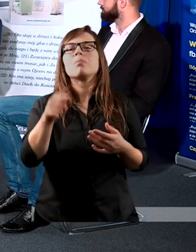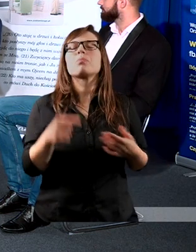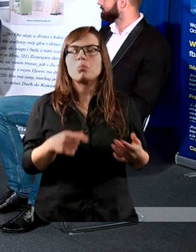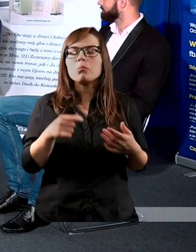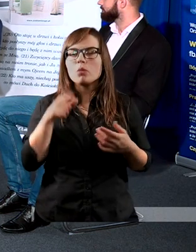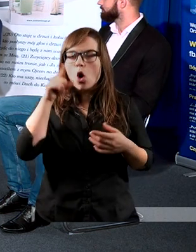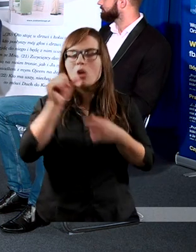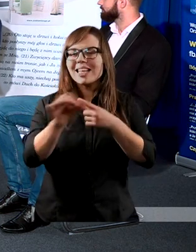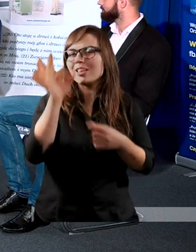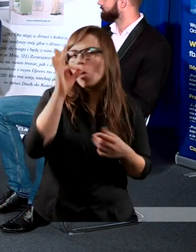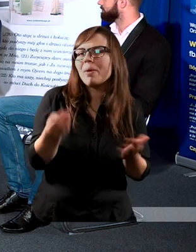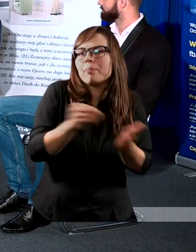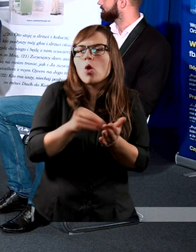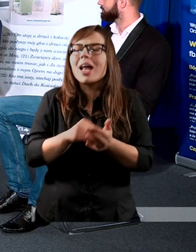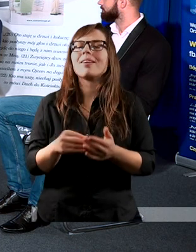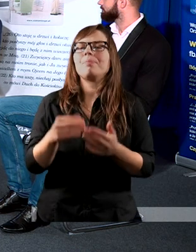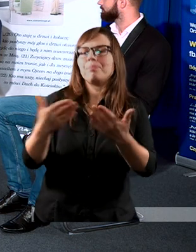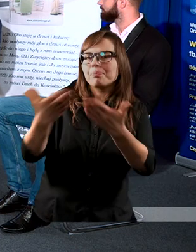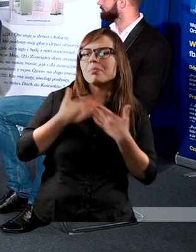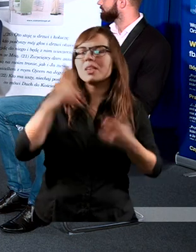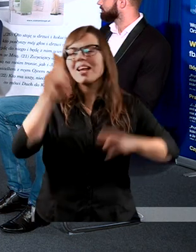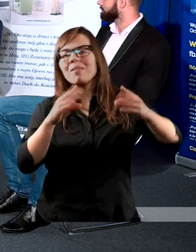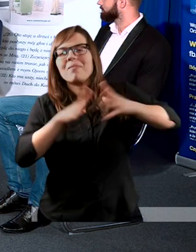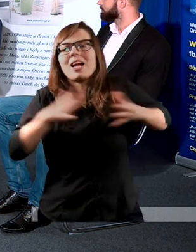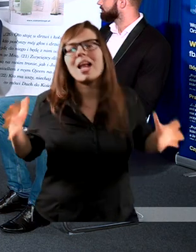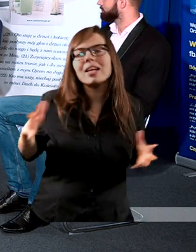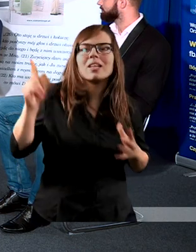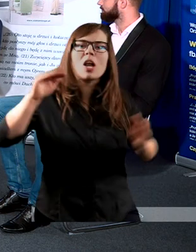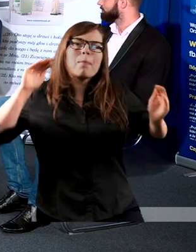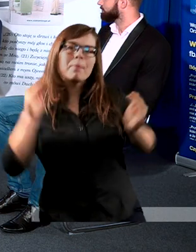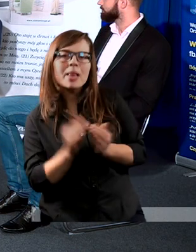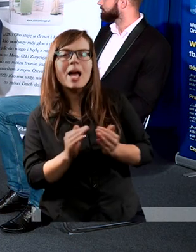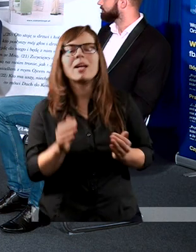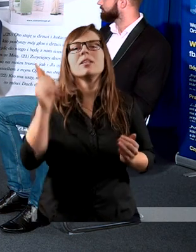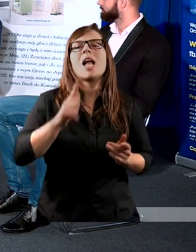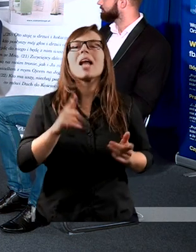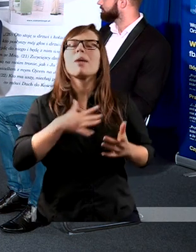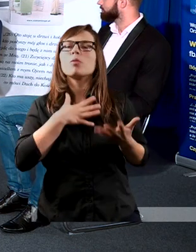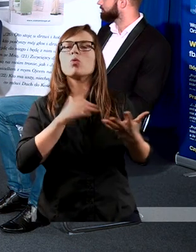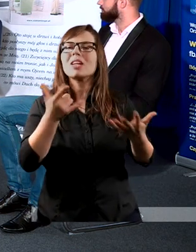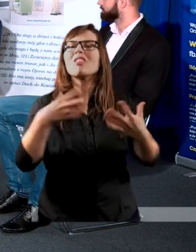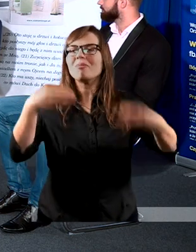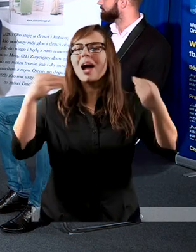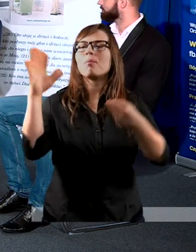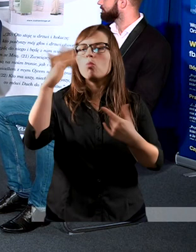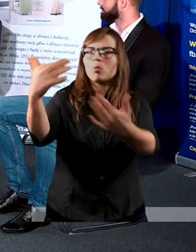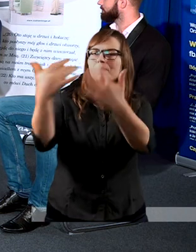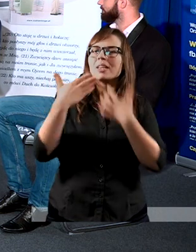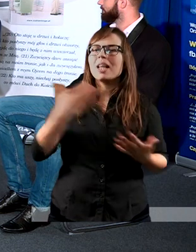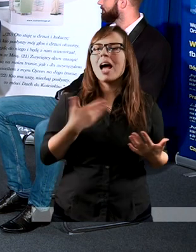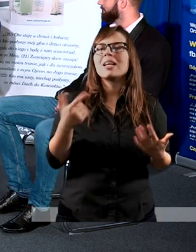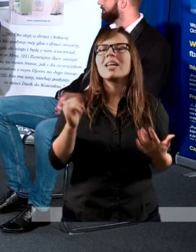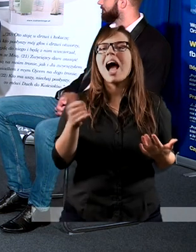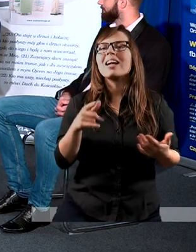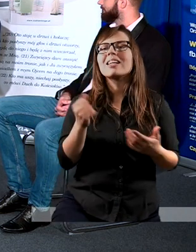inne jest dobrym dodatkiem. Czasem jest więcej, czasem jest mniej. Naprawdę cieszę się, jestem wdzięczny, że żyjemy w czasach... W